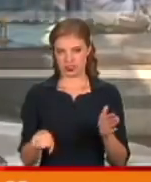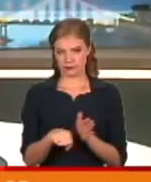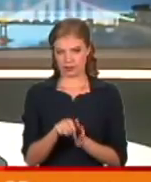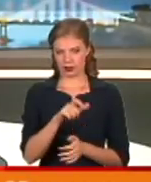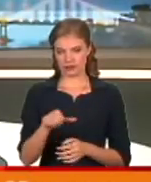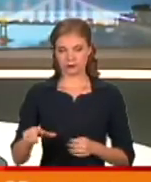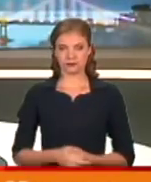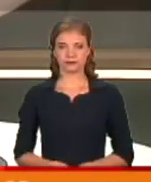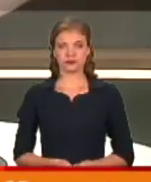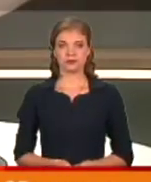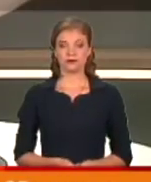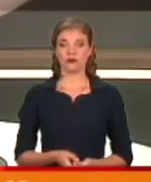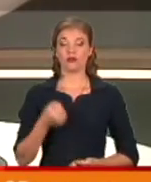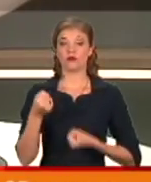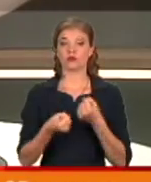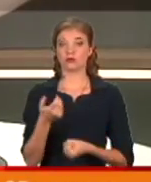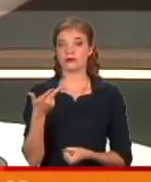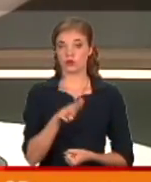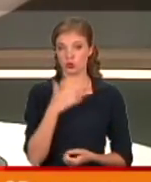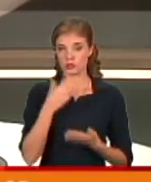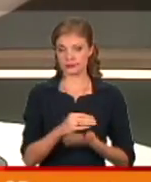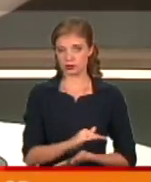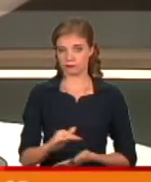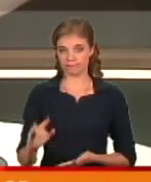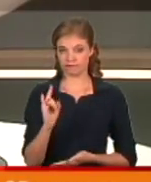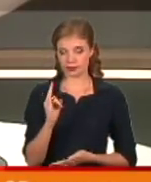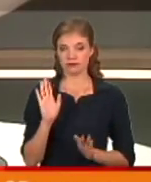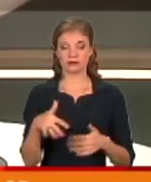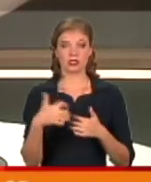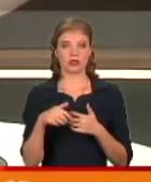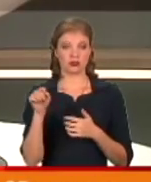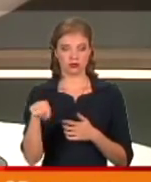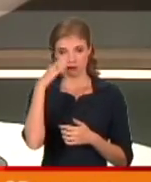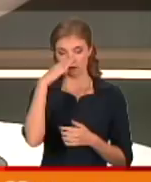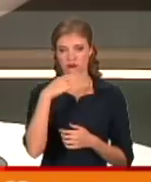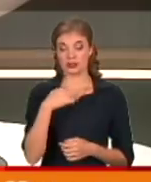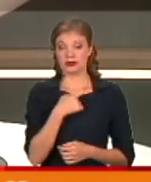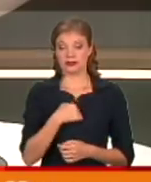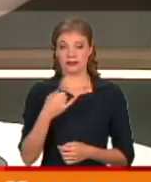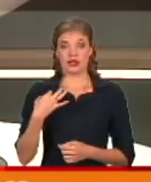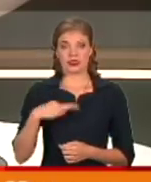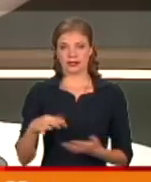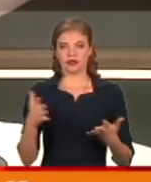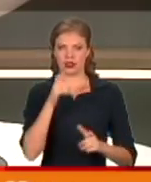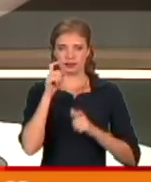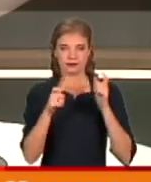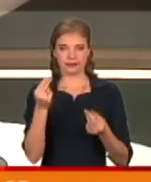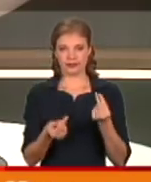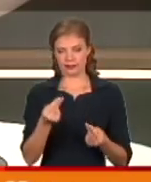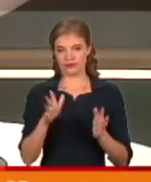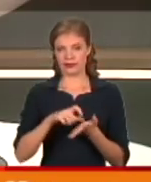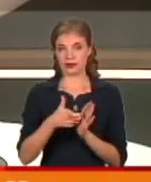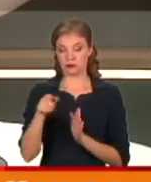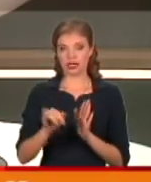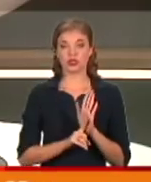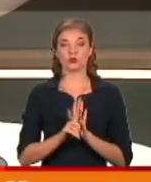втрат. Побив трьох своїх малих дітей на Херсонщині. Батько розлютився на синів, які галасливо гралися в